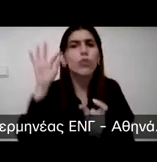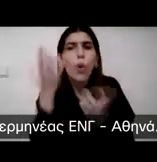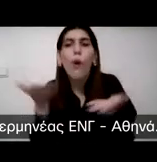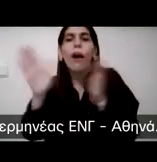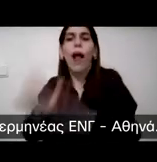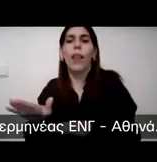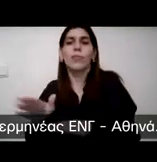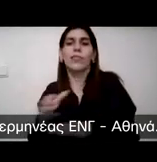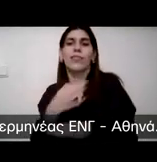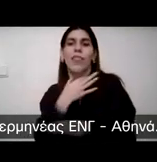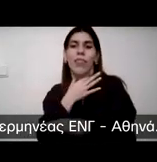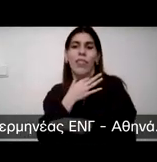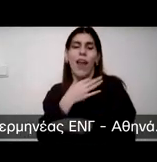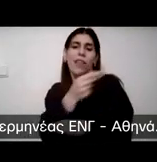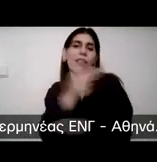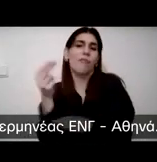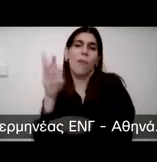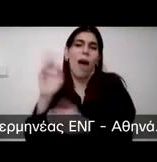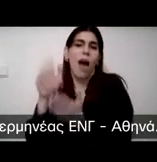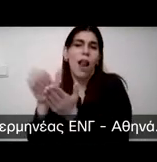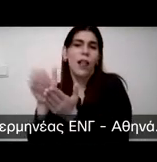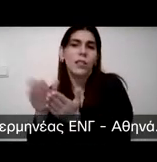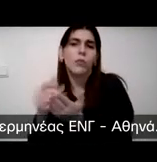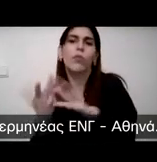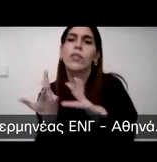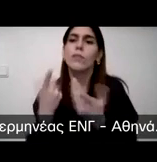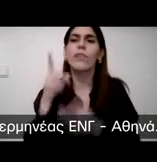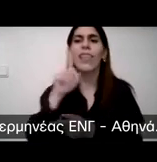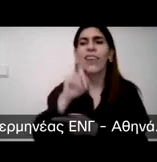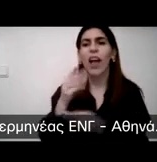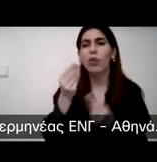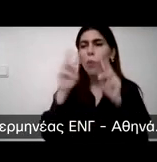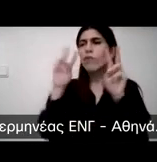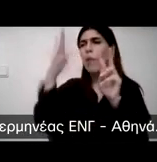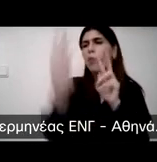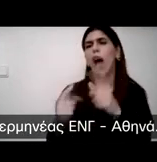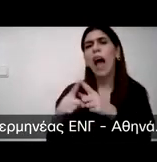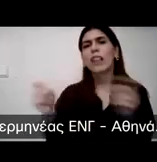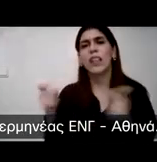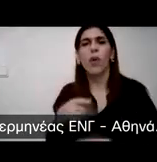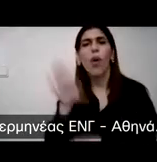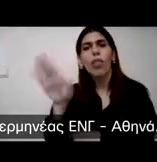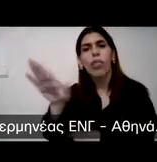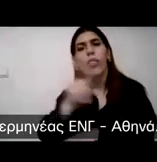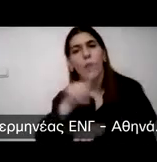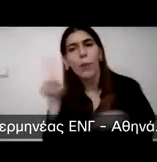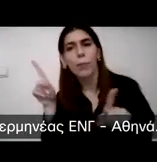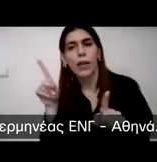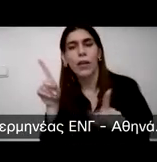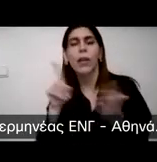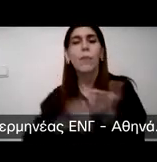αντιμετωπιστεί το πρόβλημα της ενοιολόγησης της γυναίκας ως αντικειμένου, κατατίθενται προτάσεις που αφορούν τη χρήση του